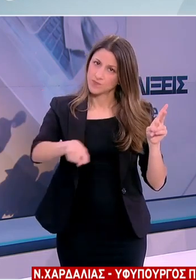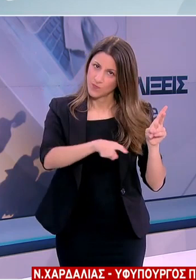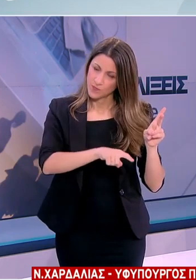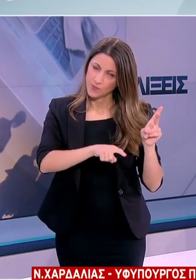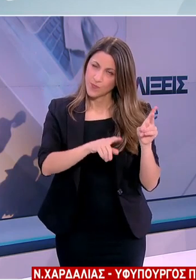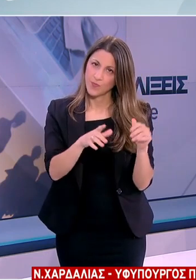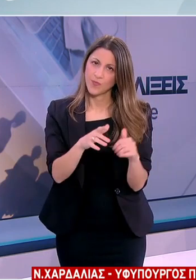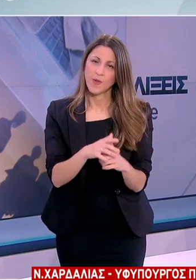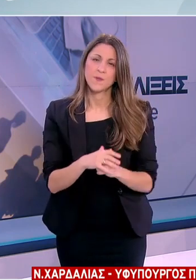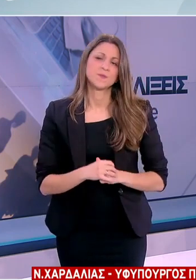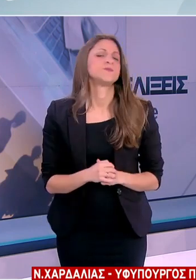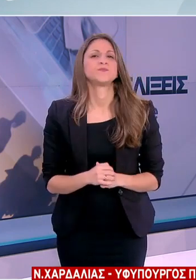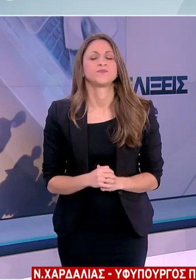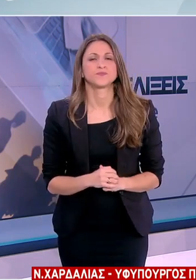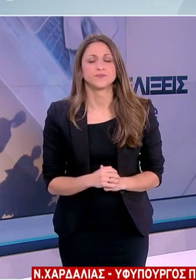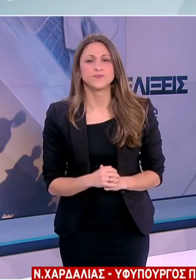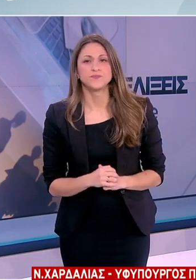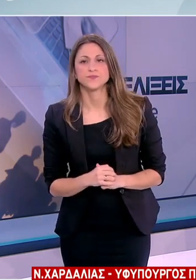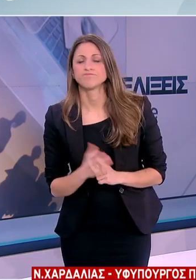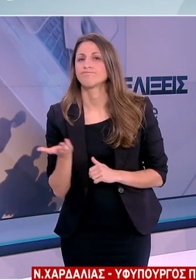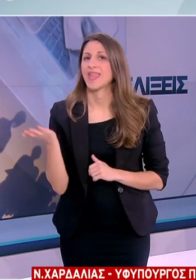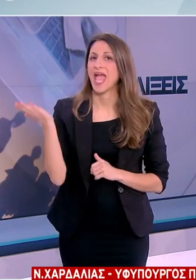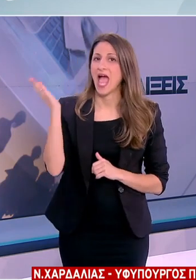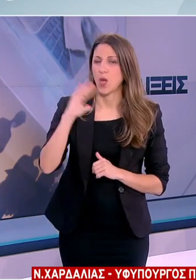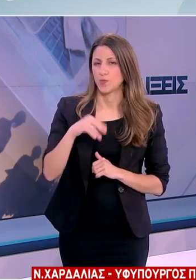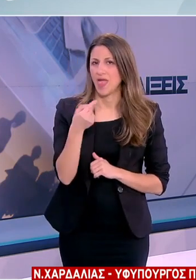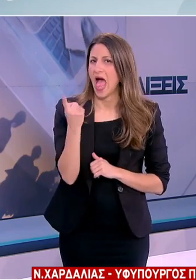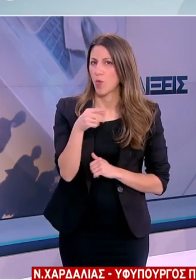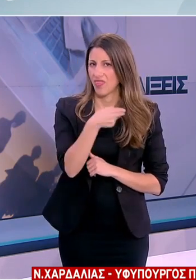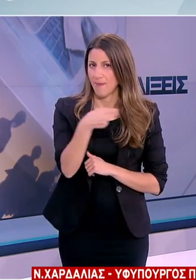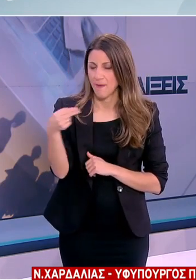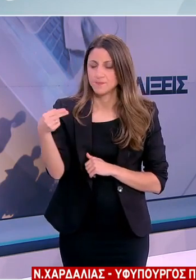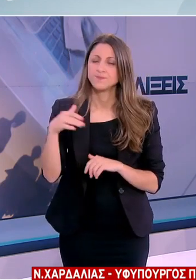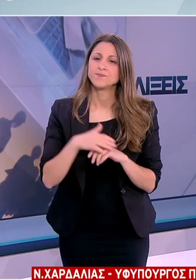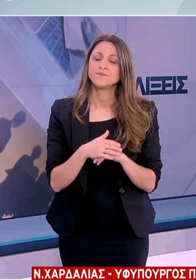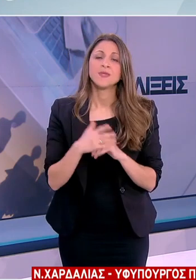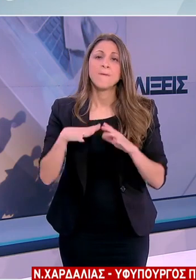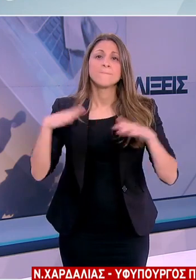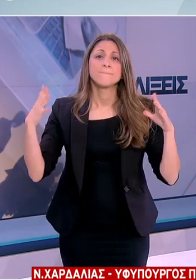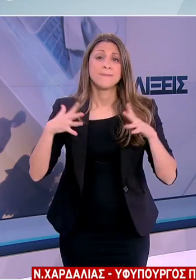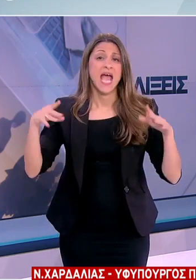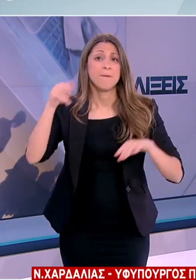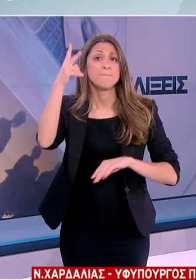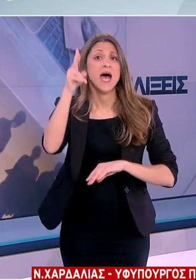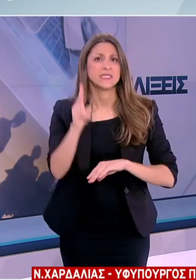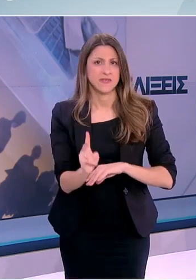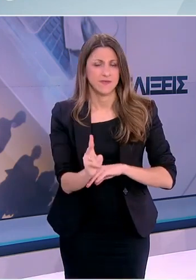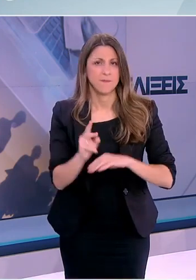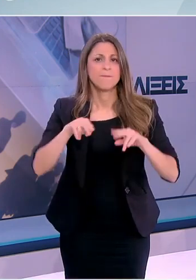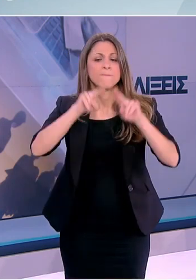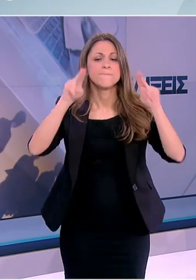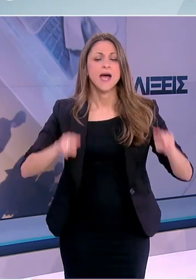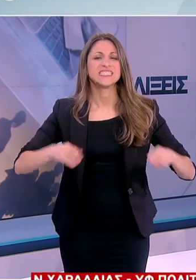θα ήθελαν. Επίσης, την Μεγάλη Παρασκευή θα πρέπει να τονίσω ότι τα καταστήματα που προβλέπεται να είναι